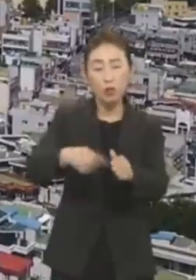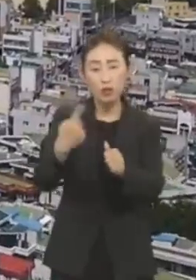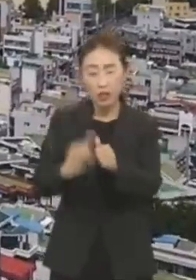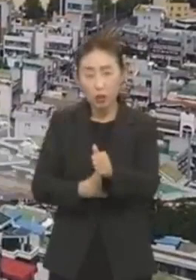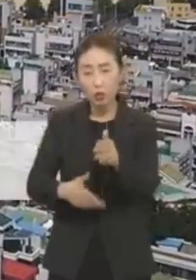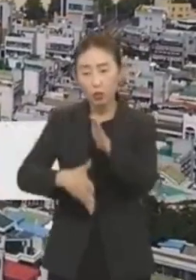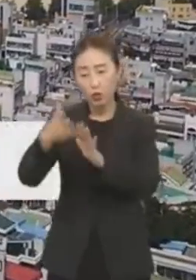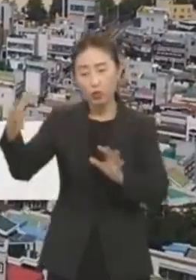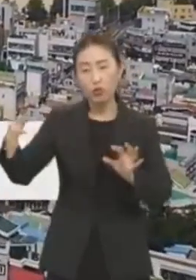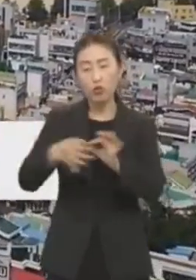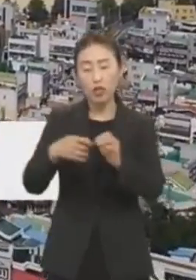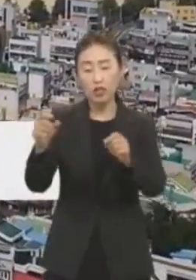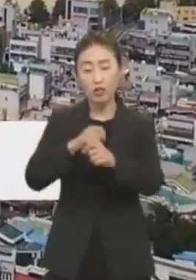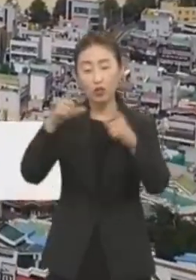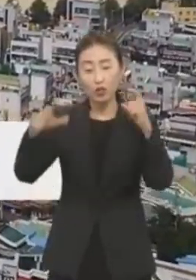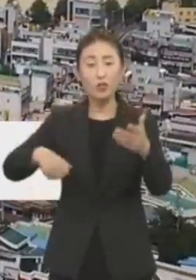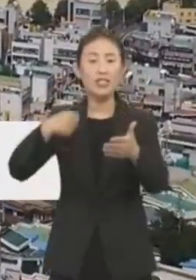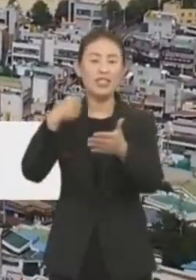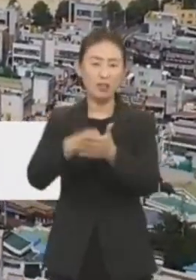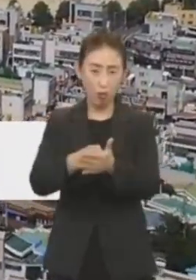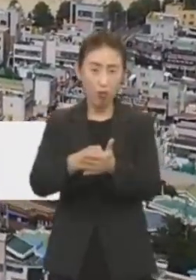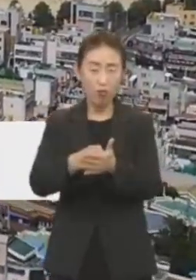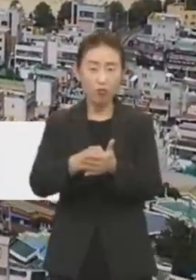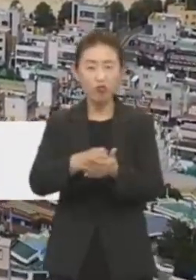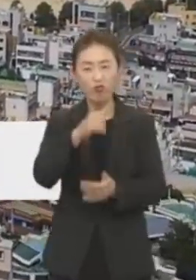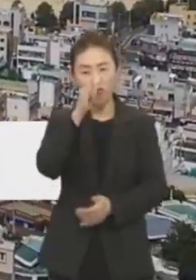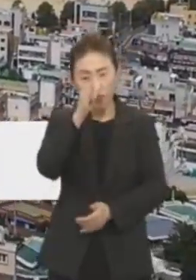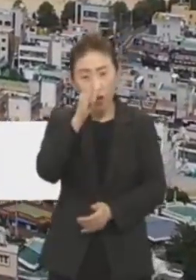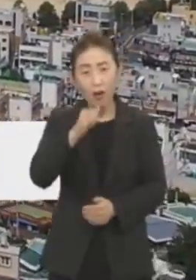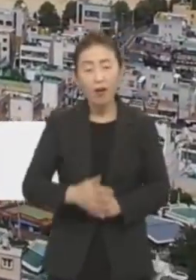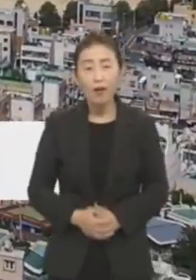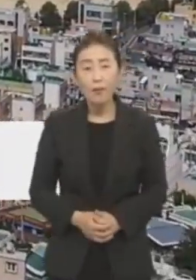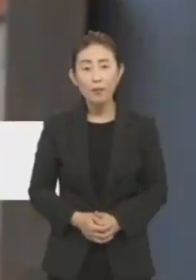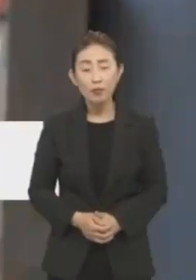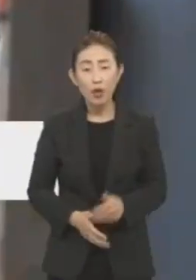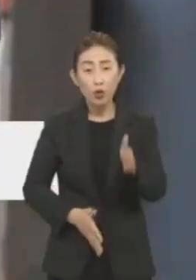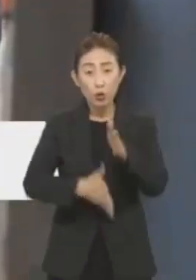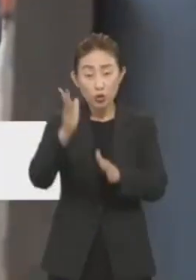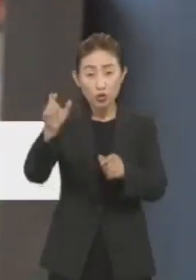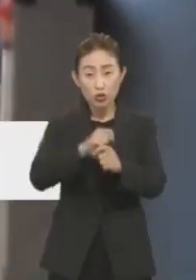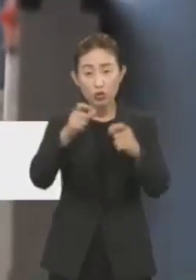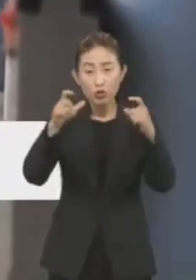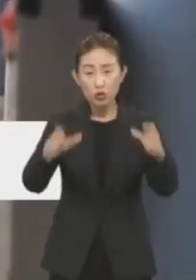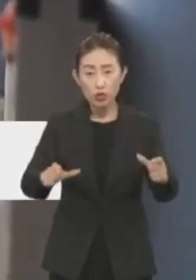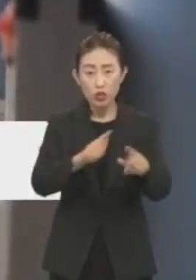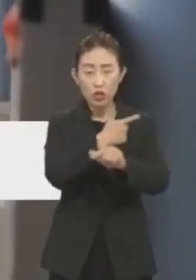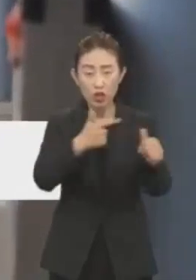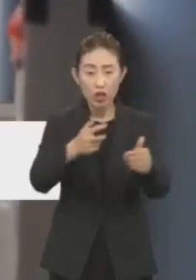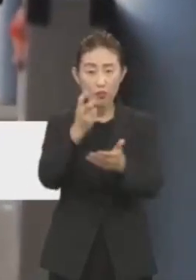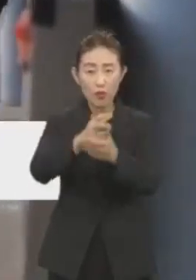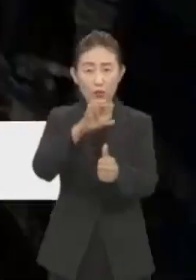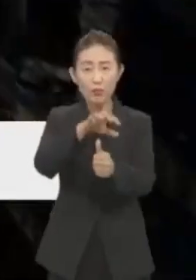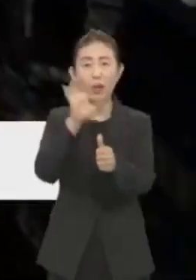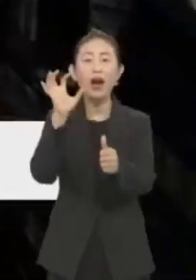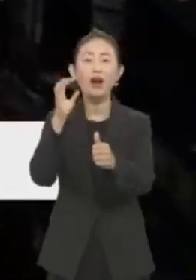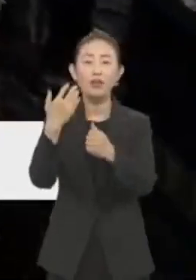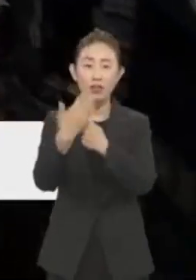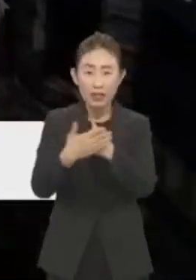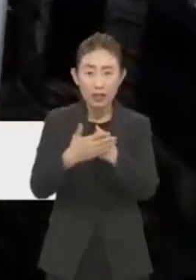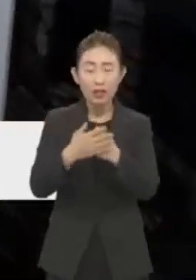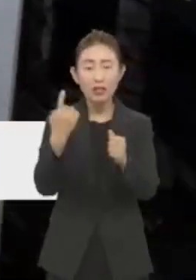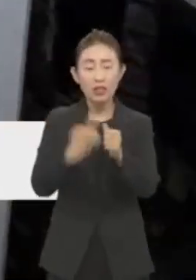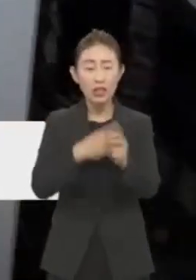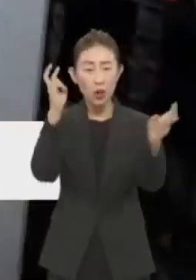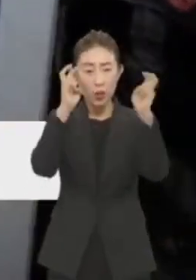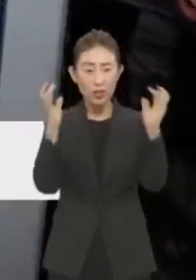특구로 지정되어 있다는 점을 장점으로 꼽고 있습니다. 도심 융합 특구는 각종 규제 완화 혜택을 적용해